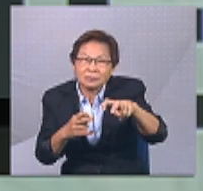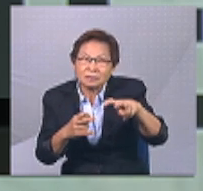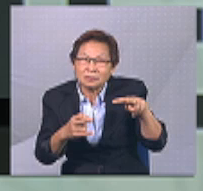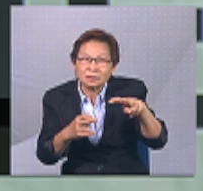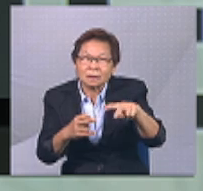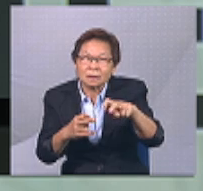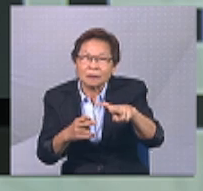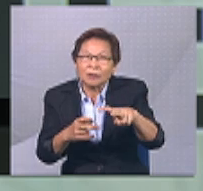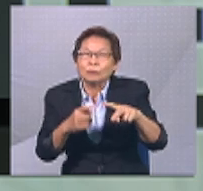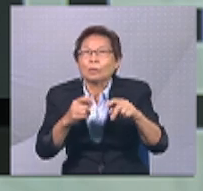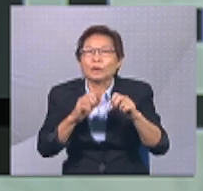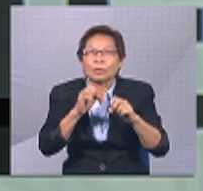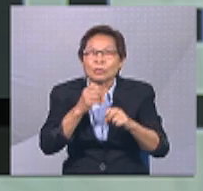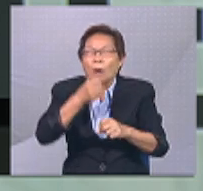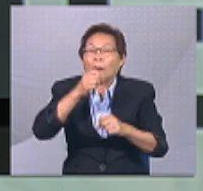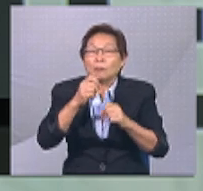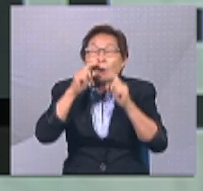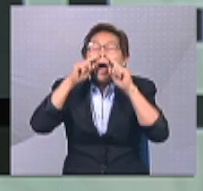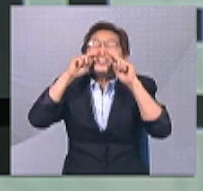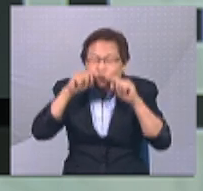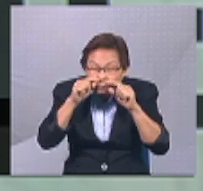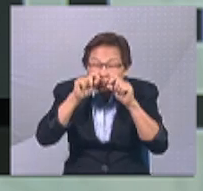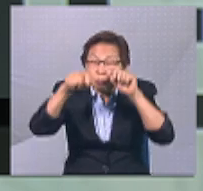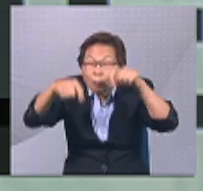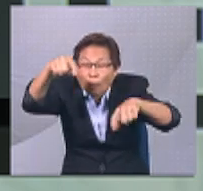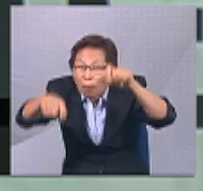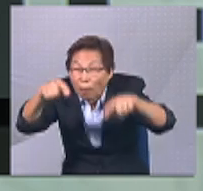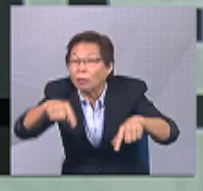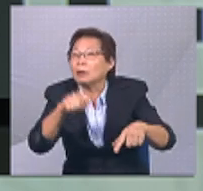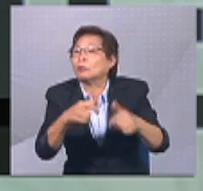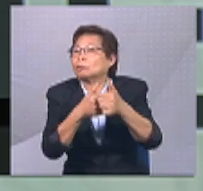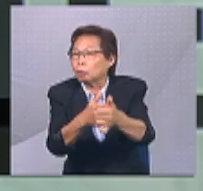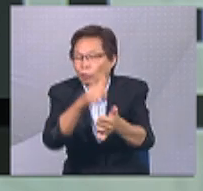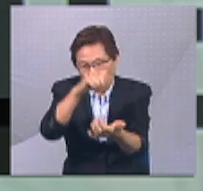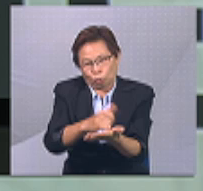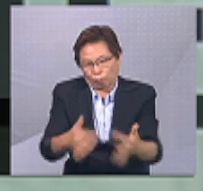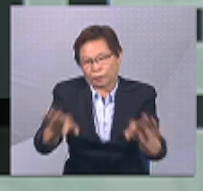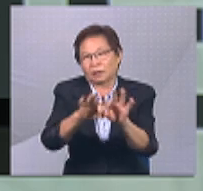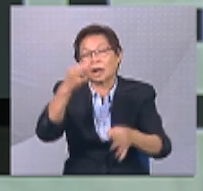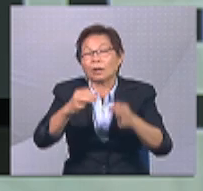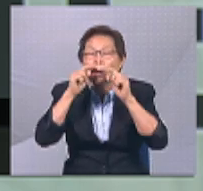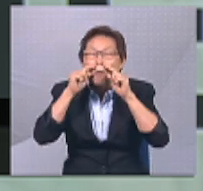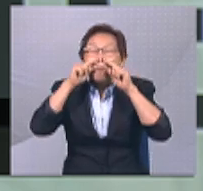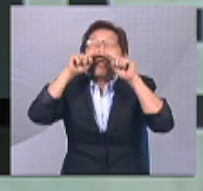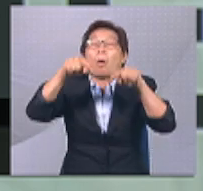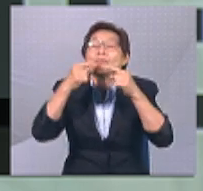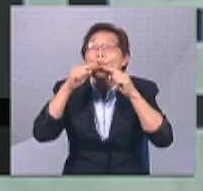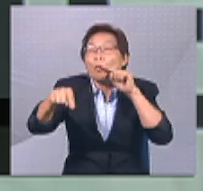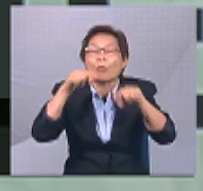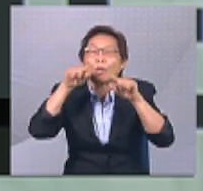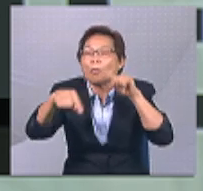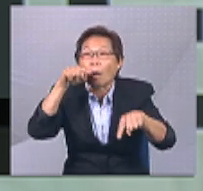mengikut droplets jadi bukan jadi yang tu yang lebih penting kalau droplets tu